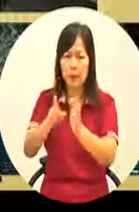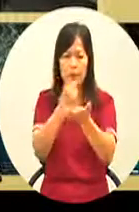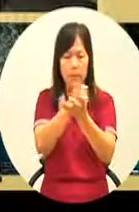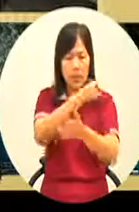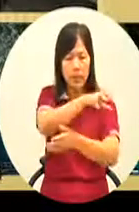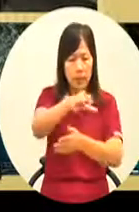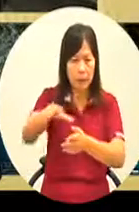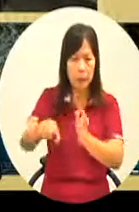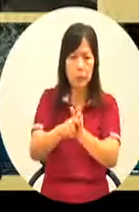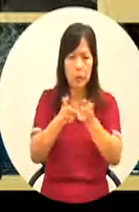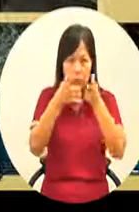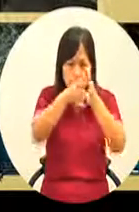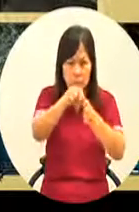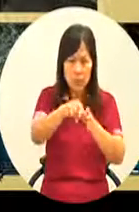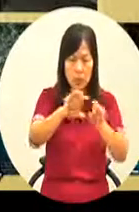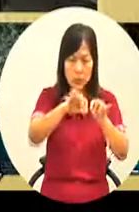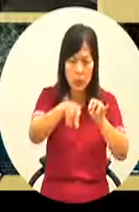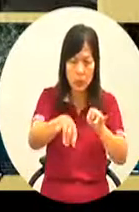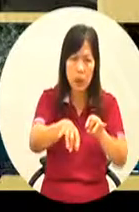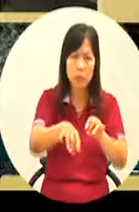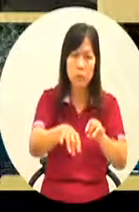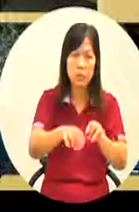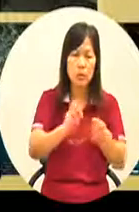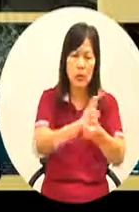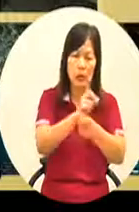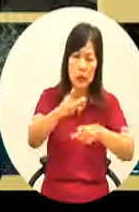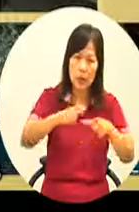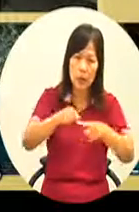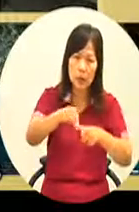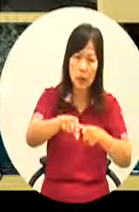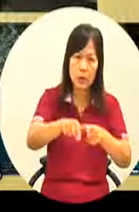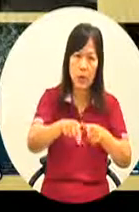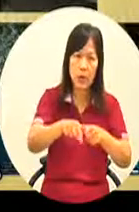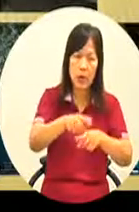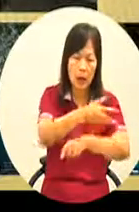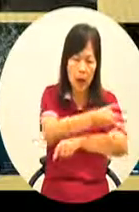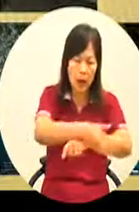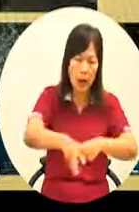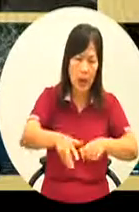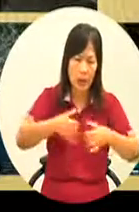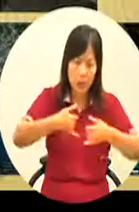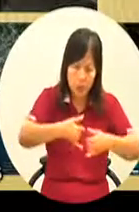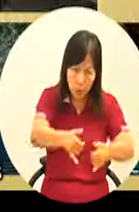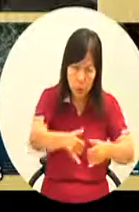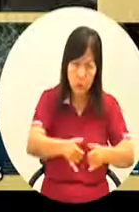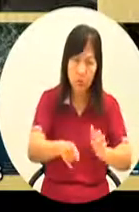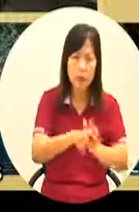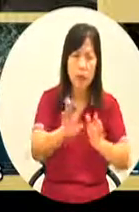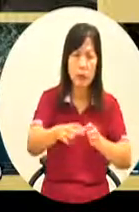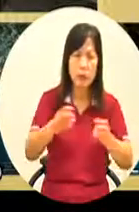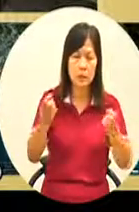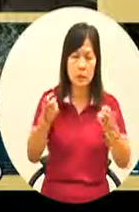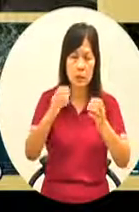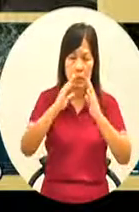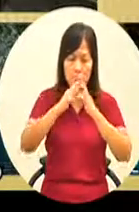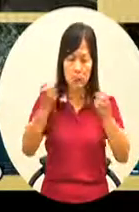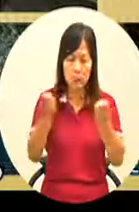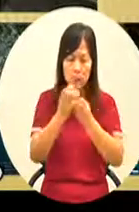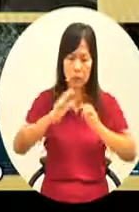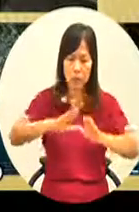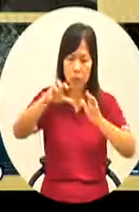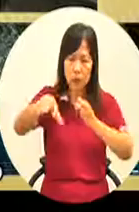遮，要安怎互临门遮吼，遮来甲即个海岸道路吼，即个都发局吼，海岸道路